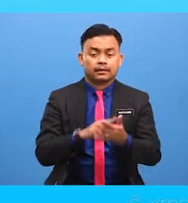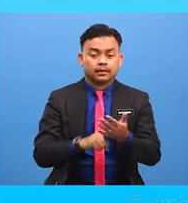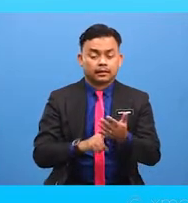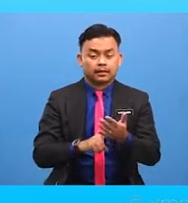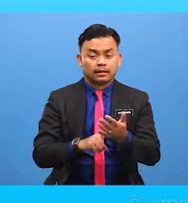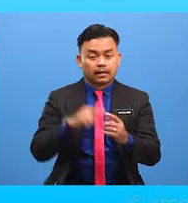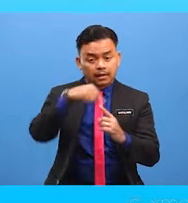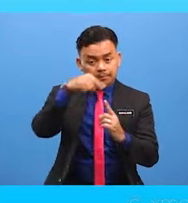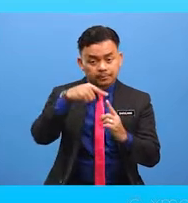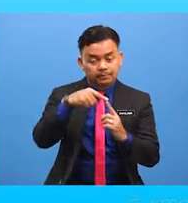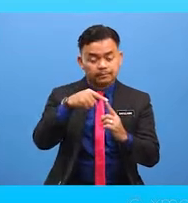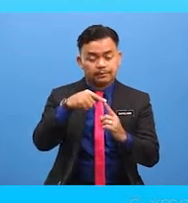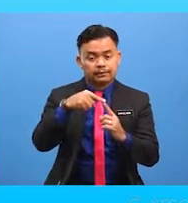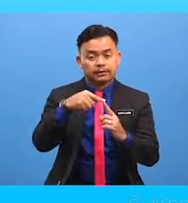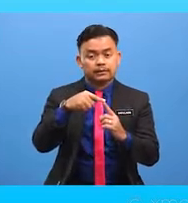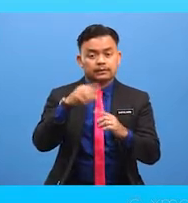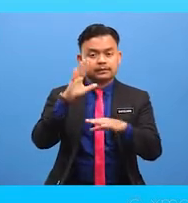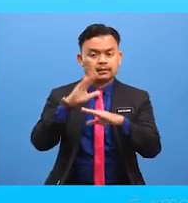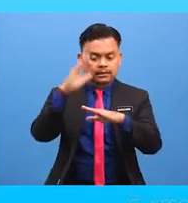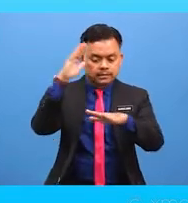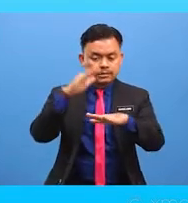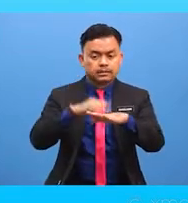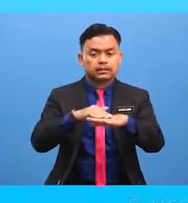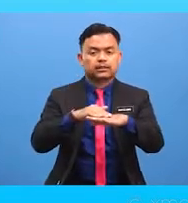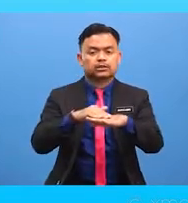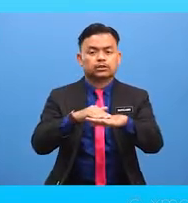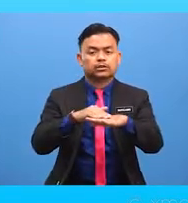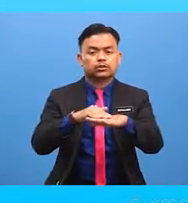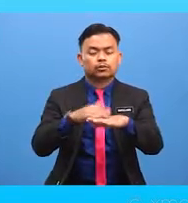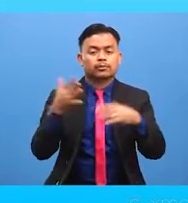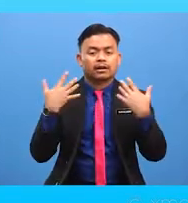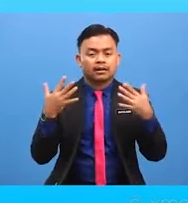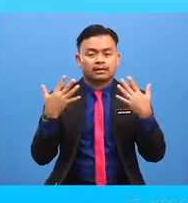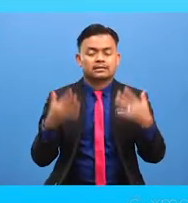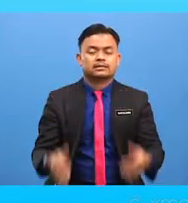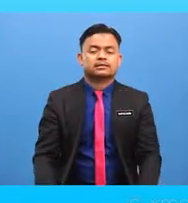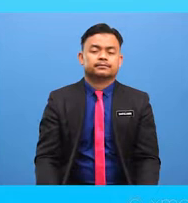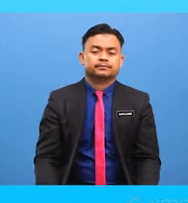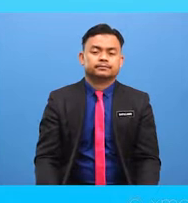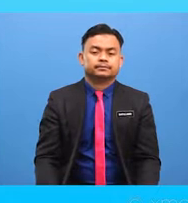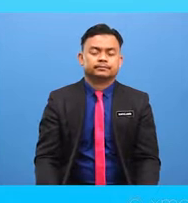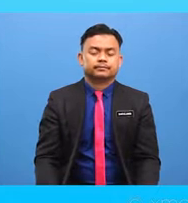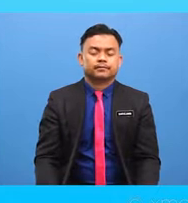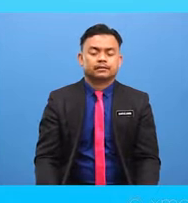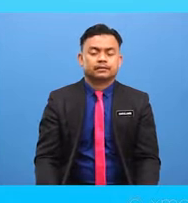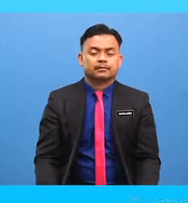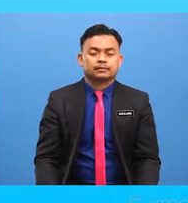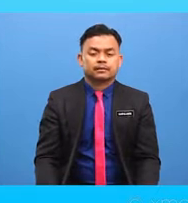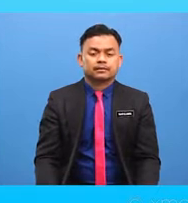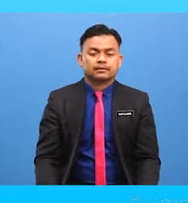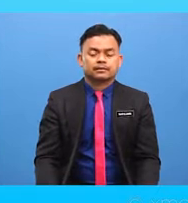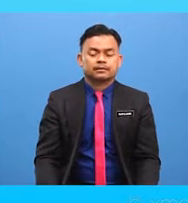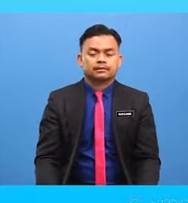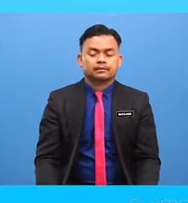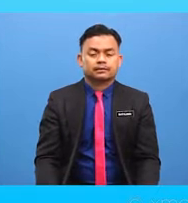apabila tangan kamu menyentuh objek panas seperti cerit yang panas ketika sedang membantu ibu kamu di